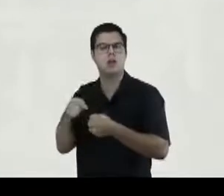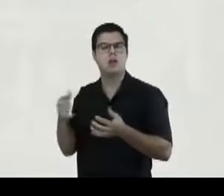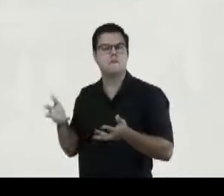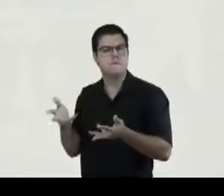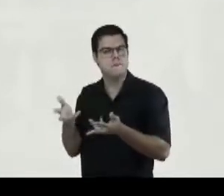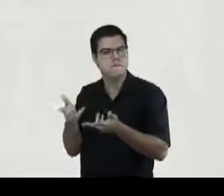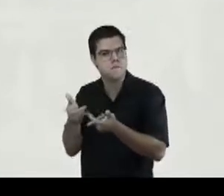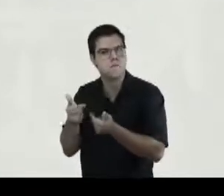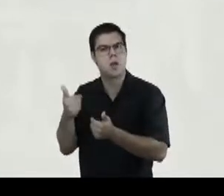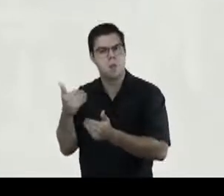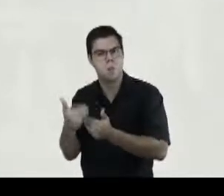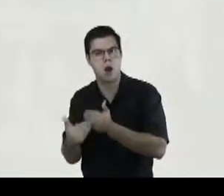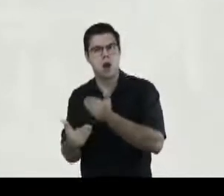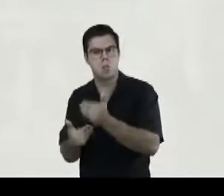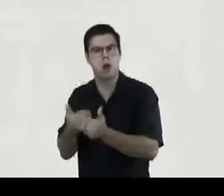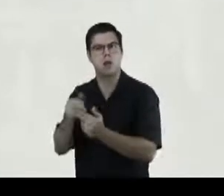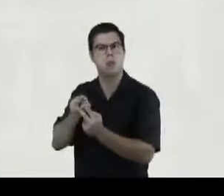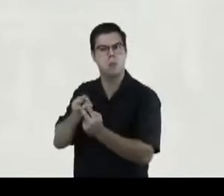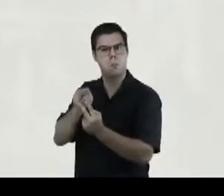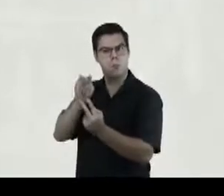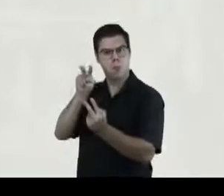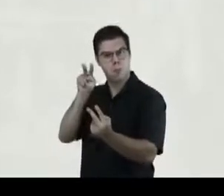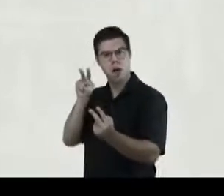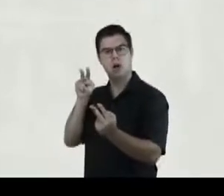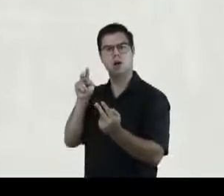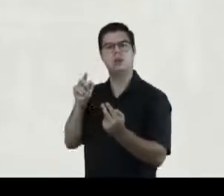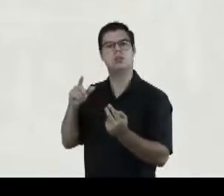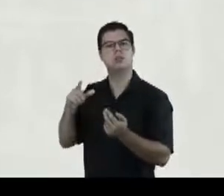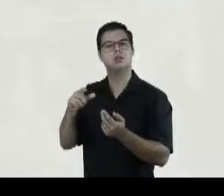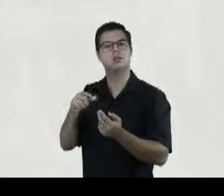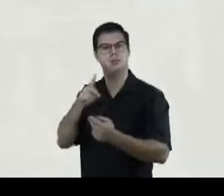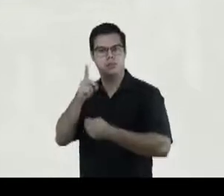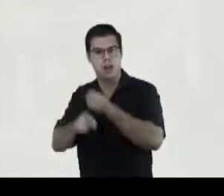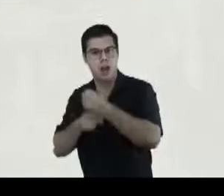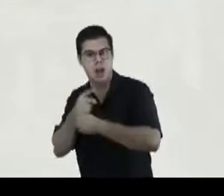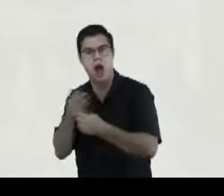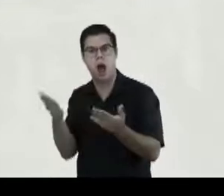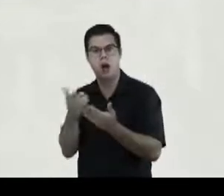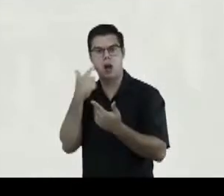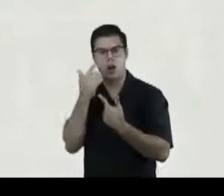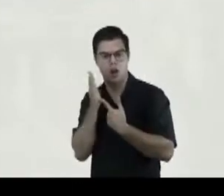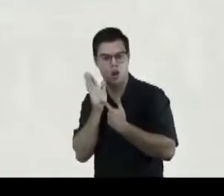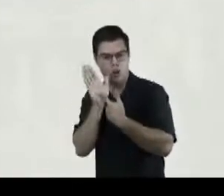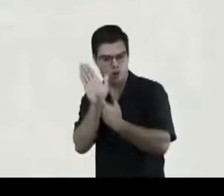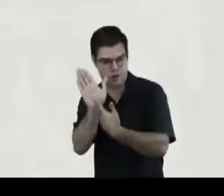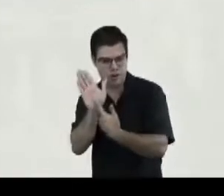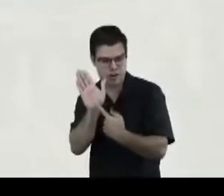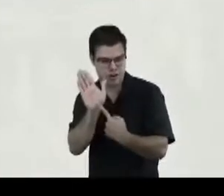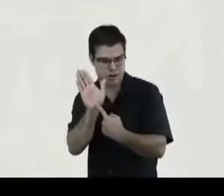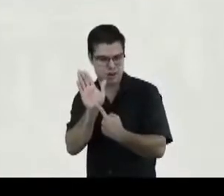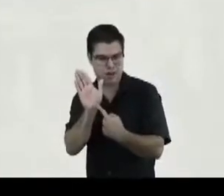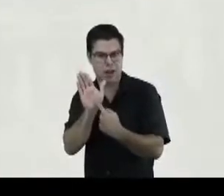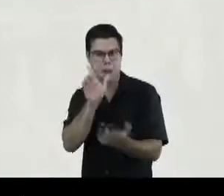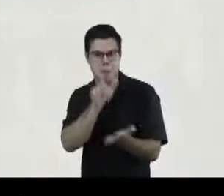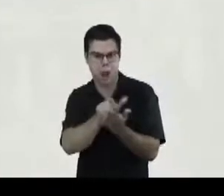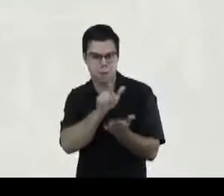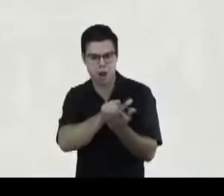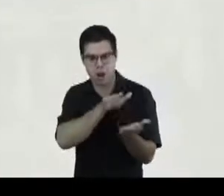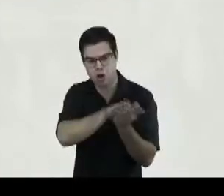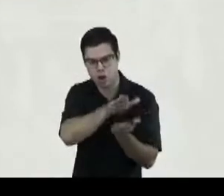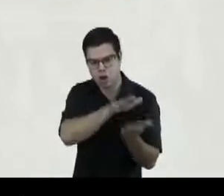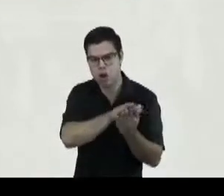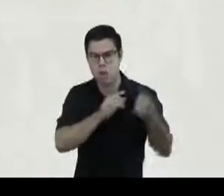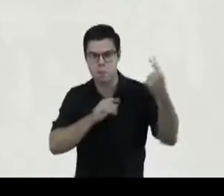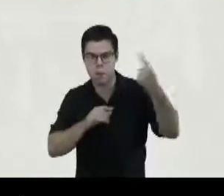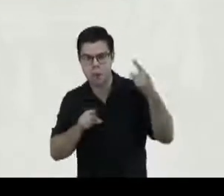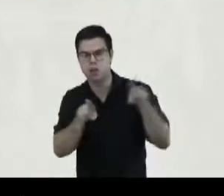vous montre la version papier du premier volume, du premier livre en 2 volumes, qui avait été beaucoup critiqué